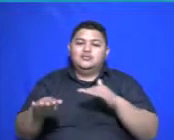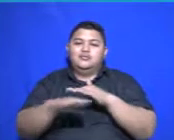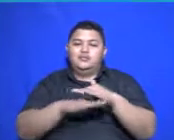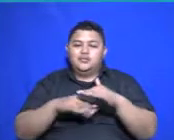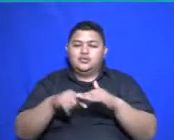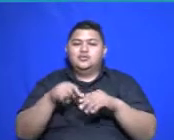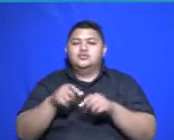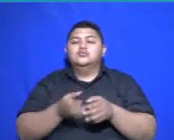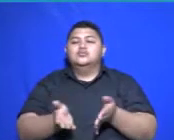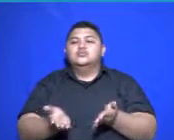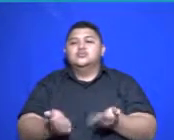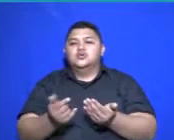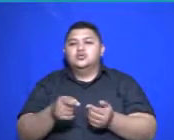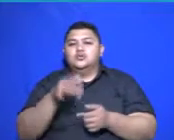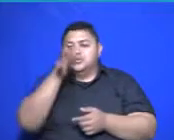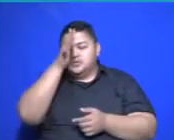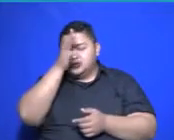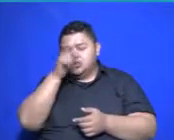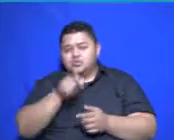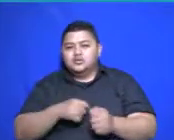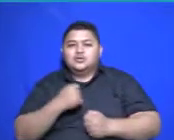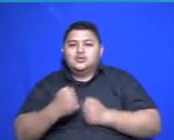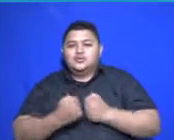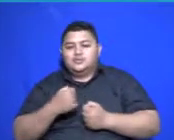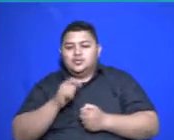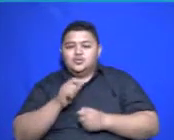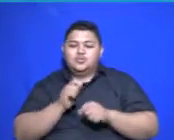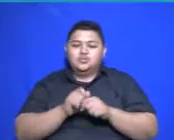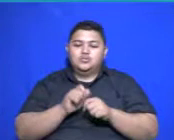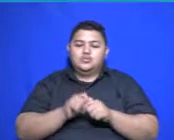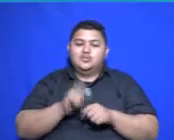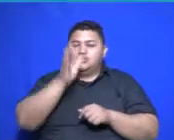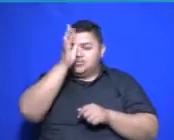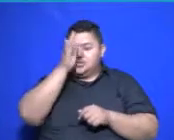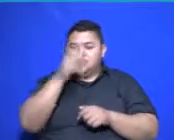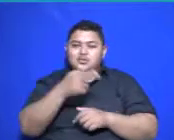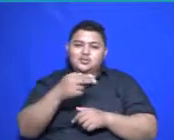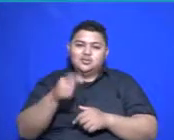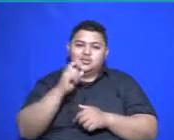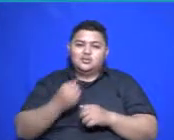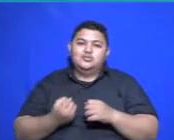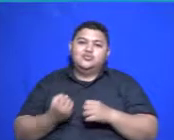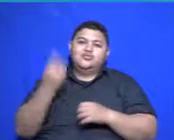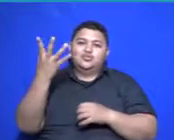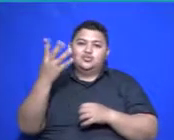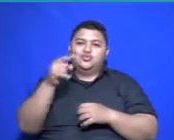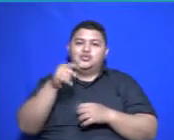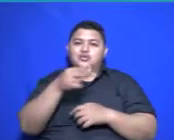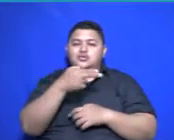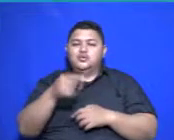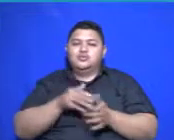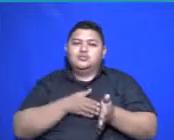kemudian pembangunan manusia itu dilakukan untuk menciptakan manusia Indonesia yang unggul menuju Indonesia